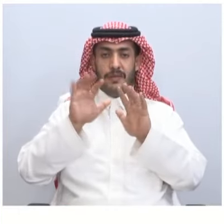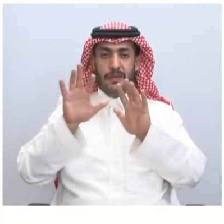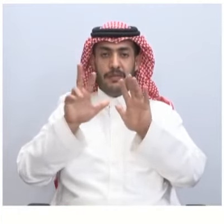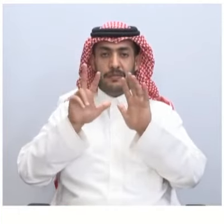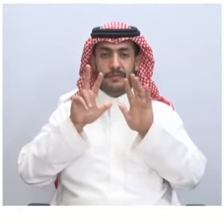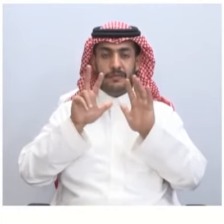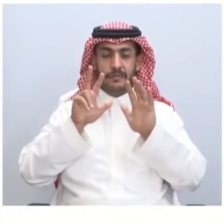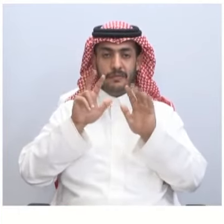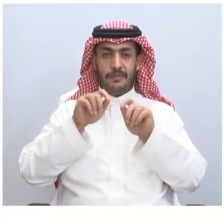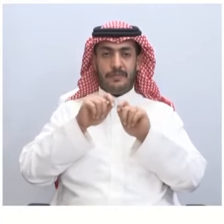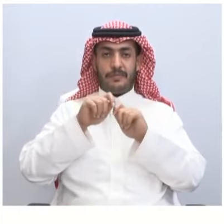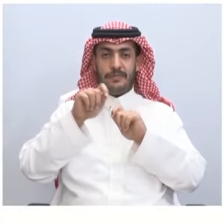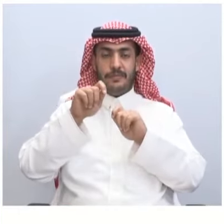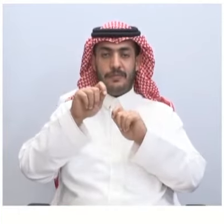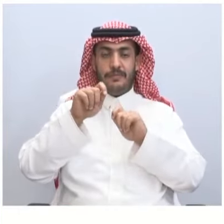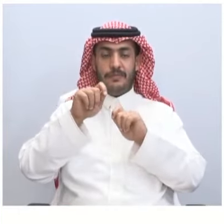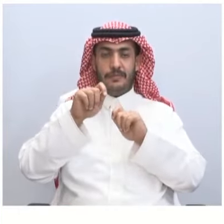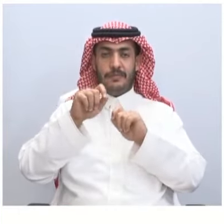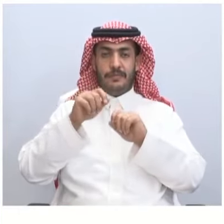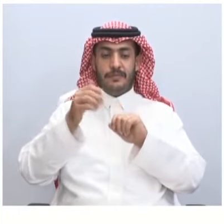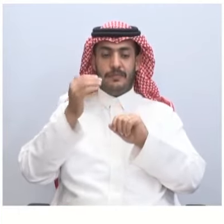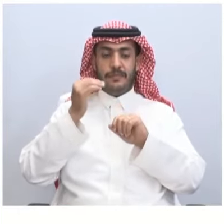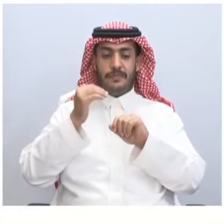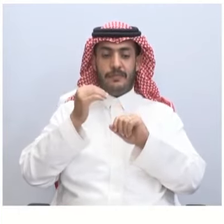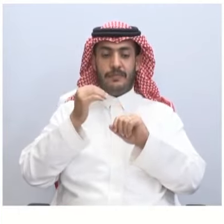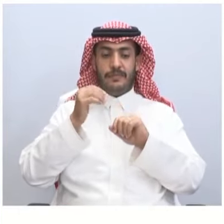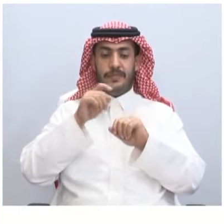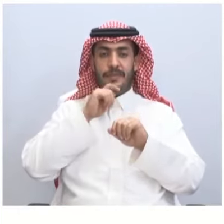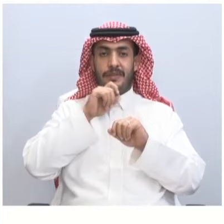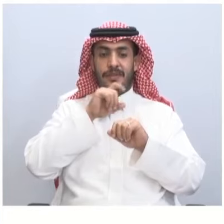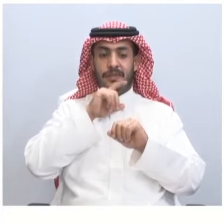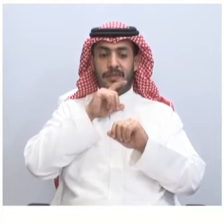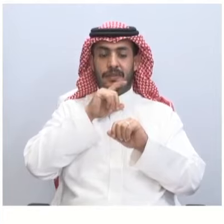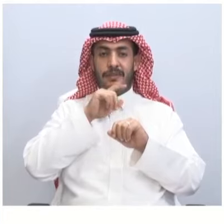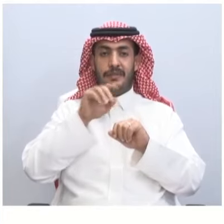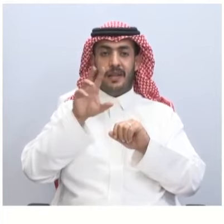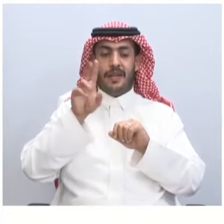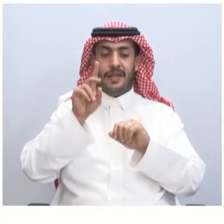1781 كيل متر مربع قطر